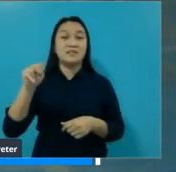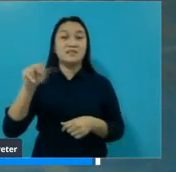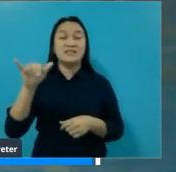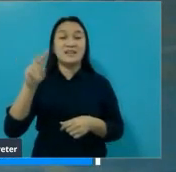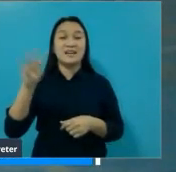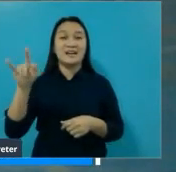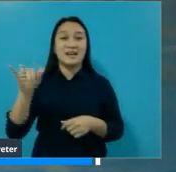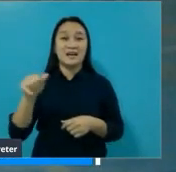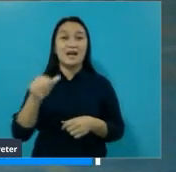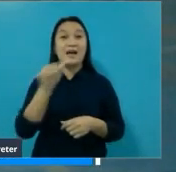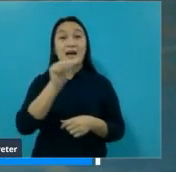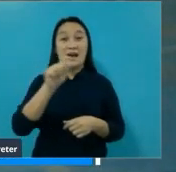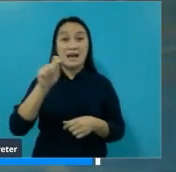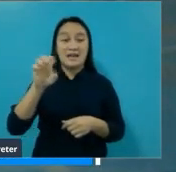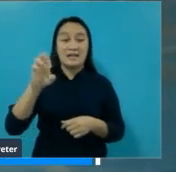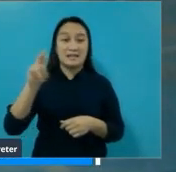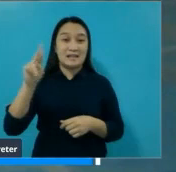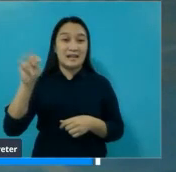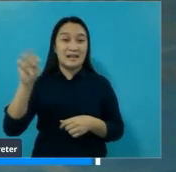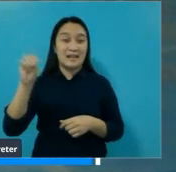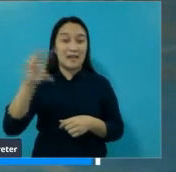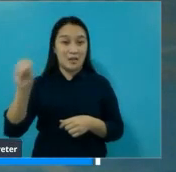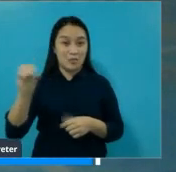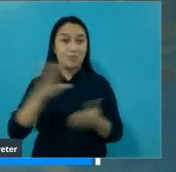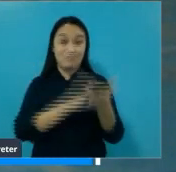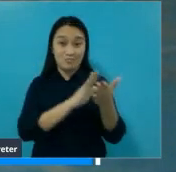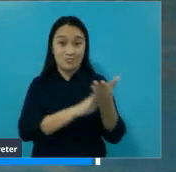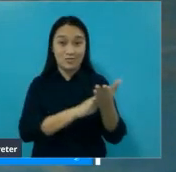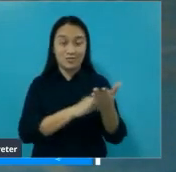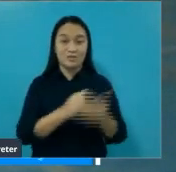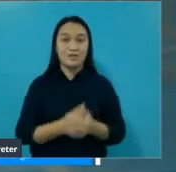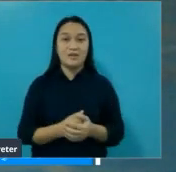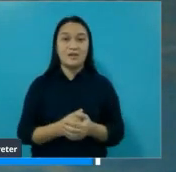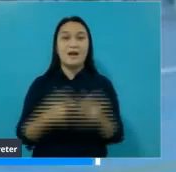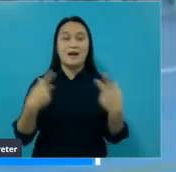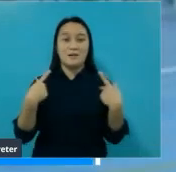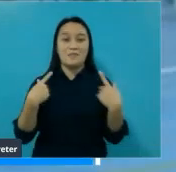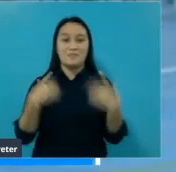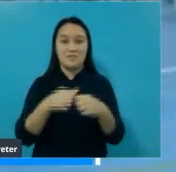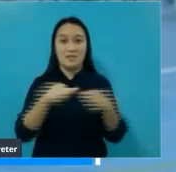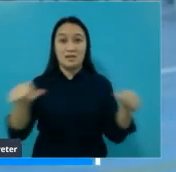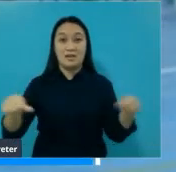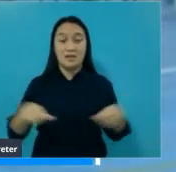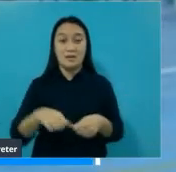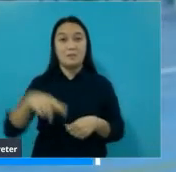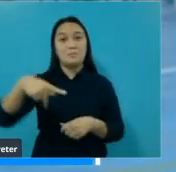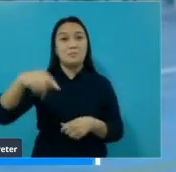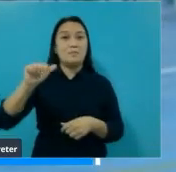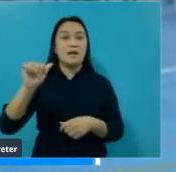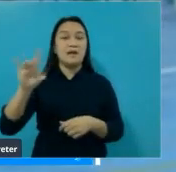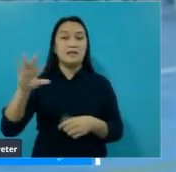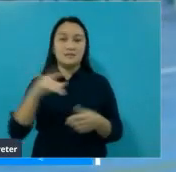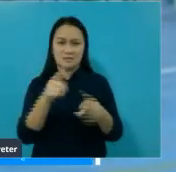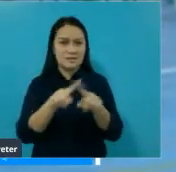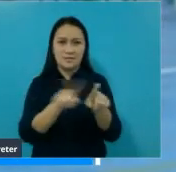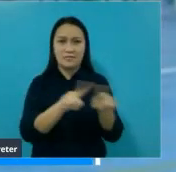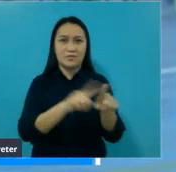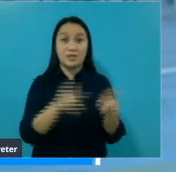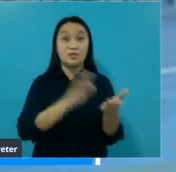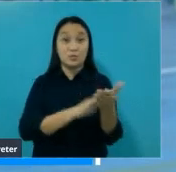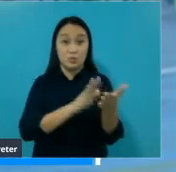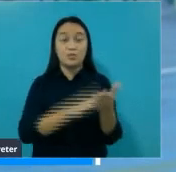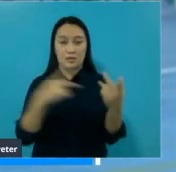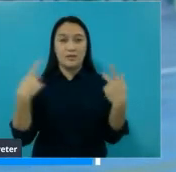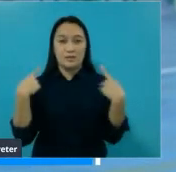Grade School Cafeteria, Kaligayahan Activity Center at Placido del Mundo Elementary School. Sabi pa ni Mayor Belmonte,